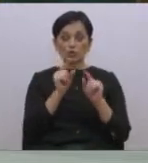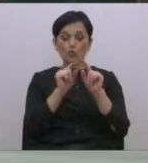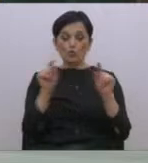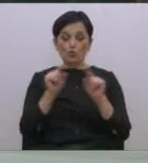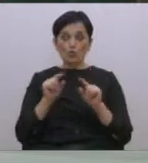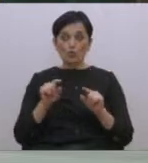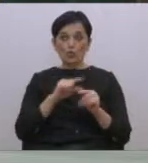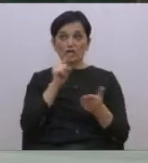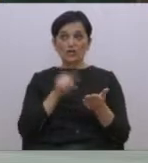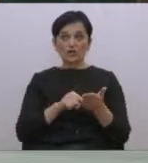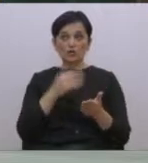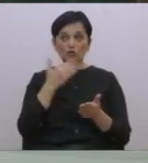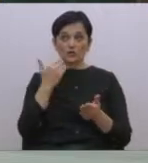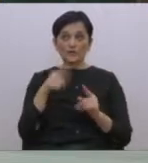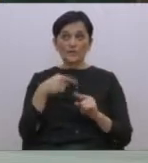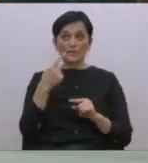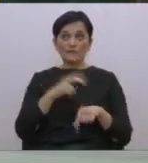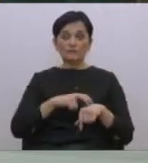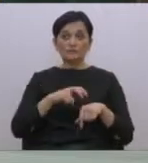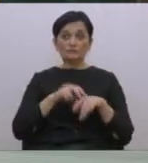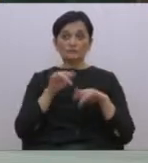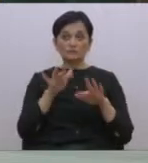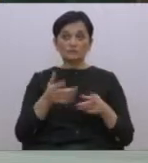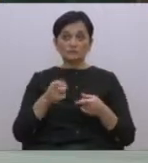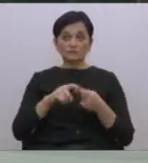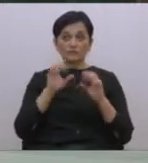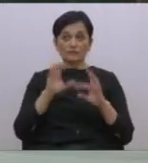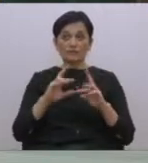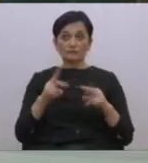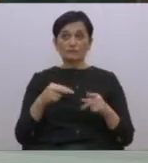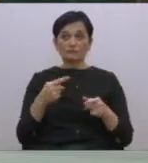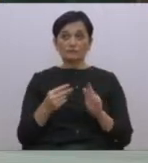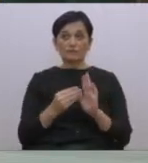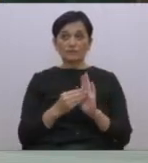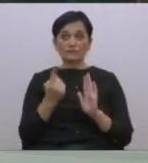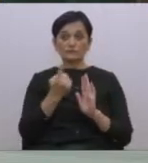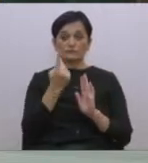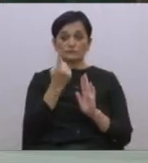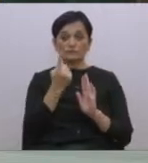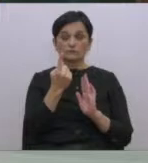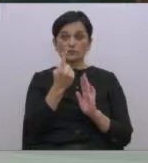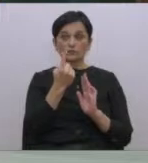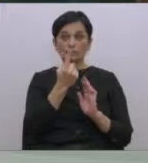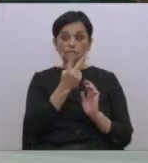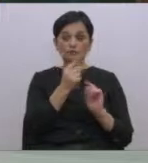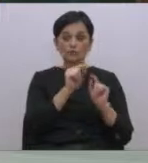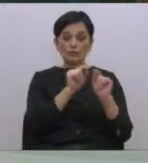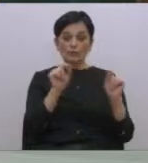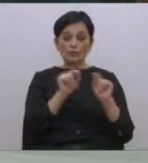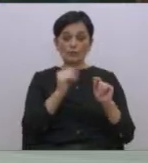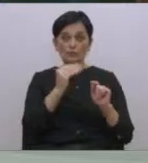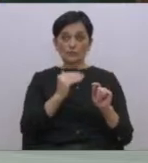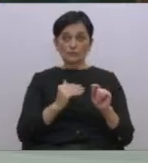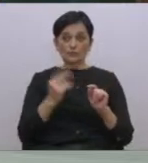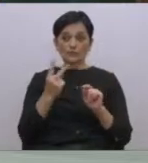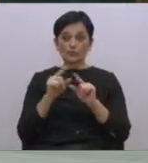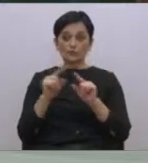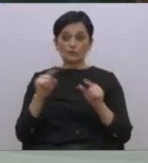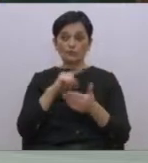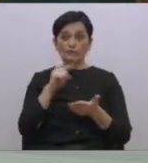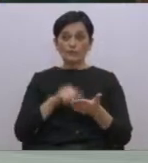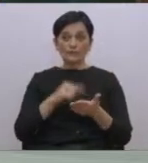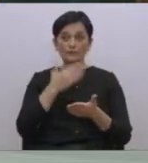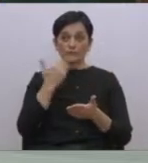muhlebtan, kitkhvebi araris. Shemdegi saekimo sakmeobis shesakhe kanushtsvleba. Pirul muhlis, pirul meore punctan, kitkhvebi araris, meore muhtan,